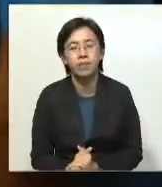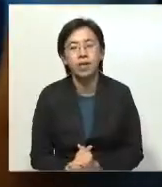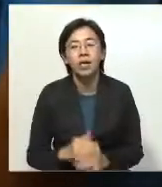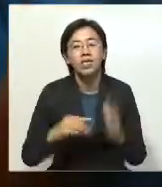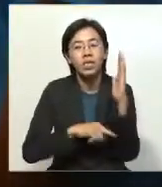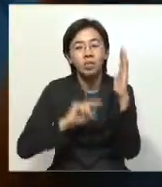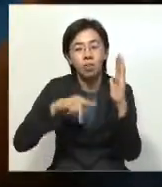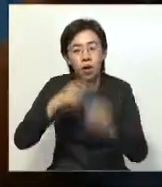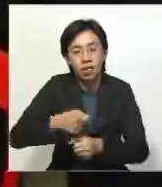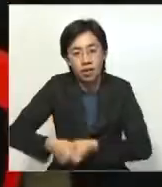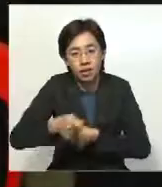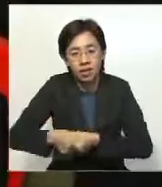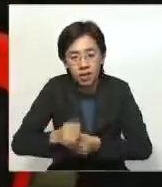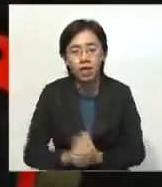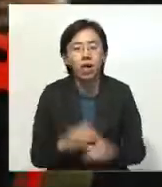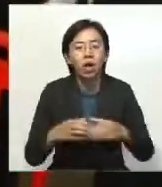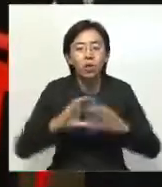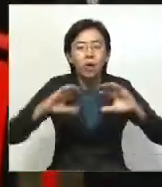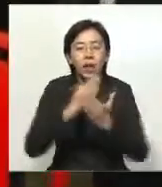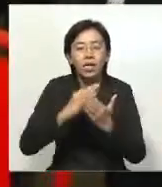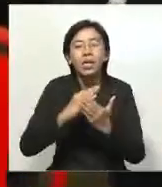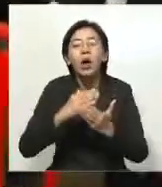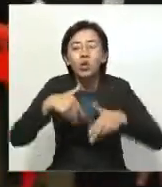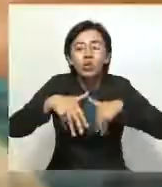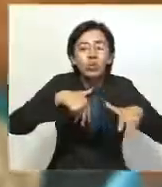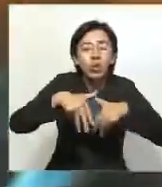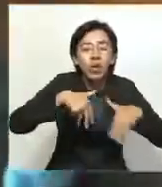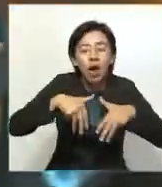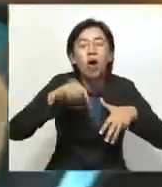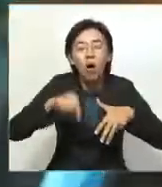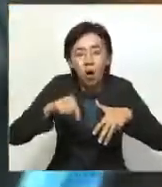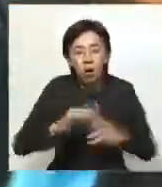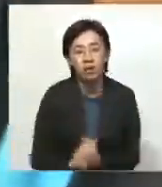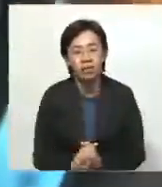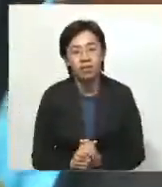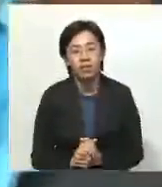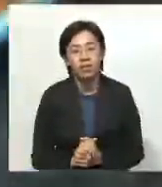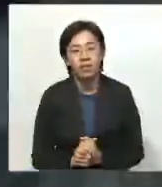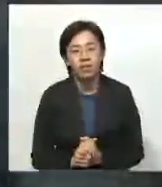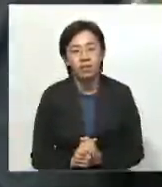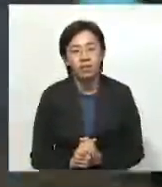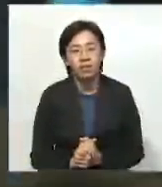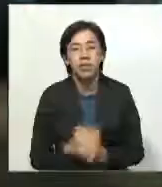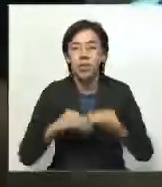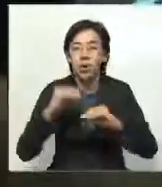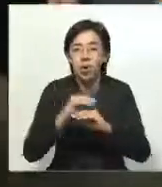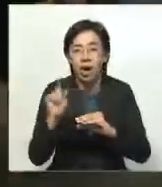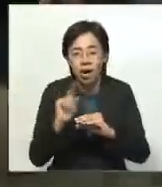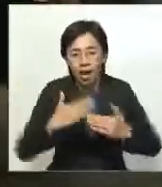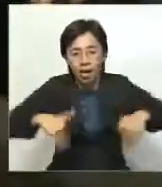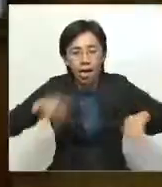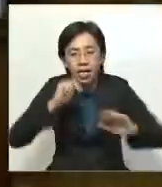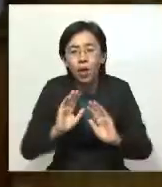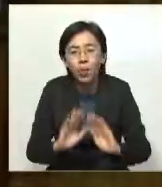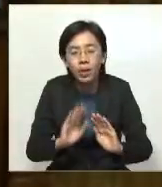พรกลุ่มวิสาหกิจชุมชนกลุ่มหม่อนไหมบ้านป่ากล้วยแปลงใหญ่โคนนมชุมพรรวมทั้งโครงการแก้มลิงหน